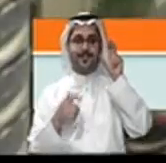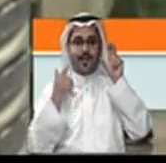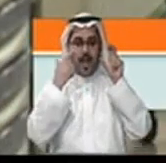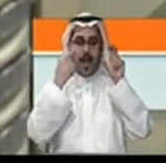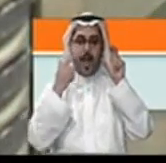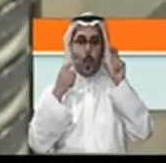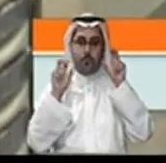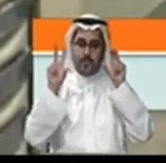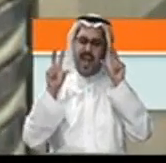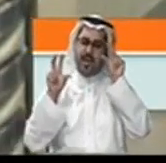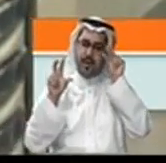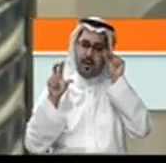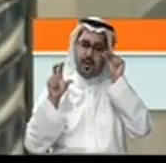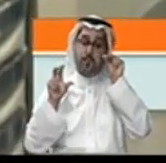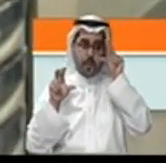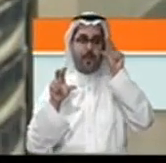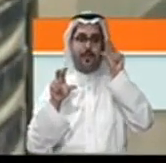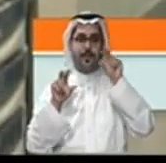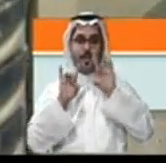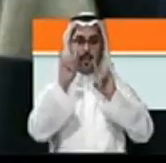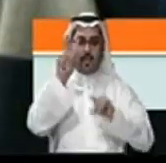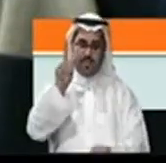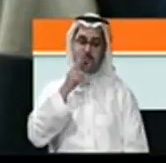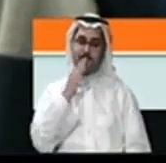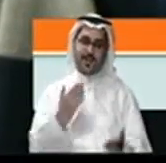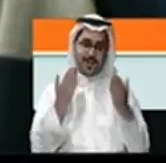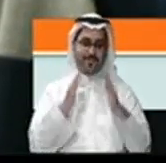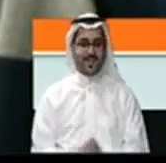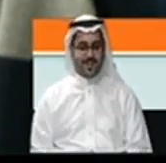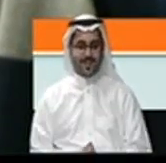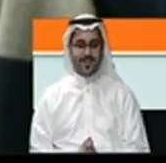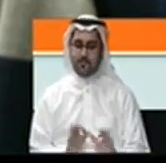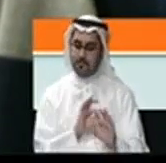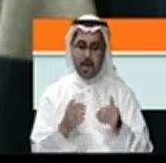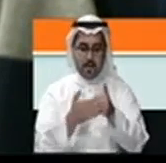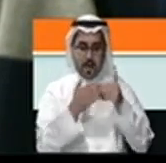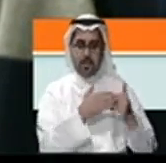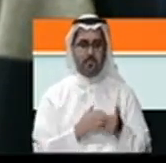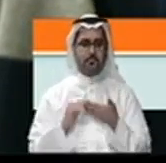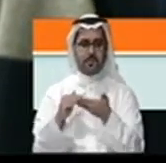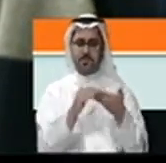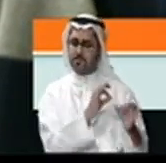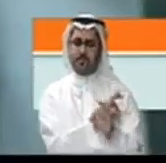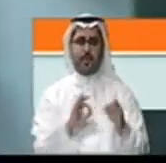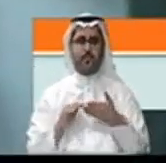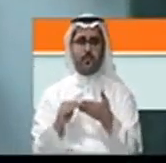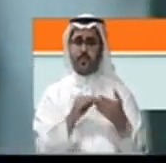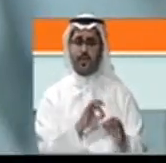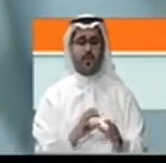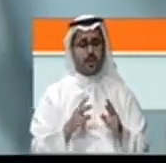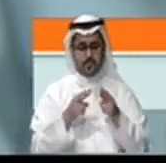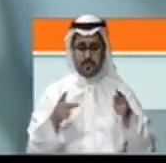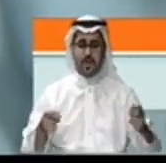كويسة. جهود صحية وطبية تقدم لكافة حجاج بيت الله الحرام طيلة مدة إقامتهم.